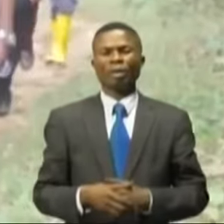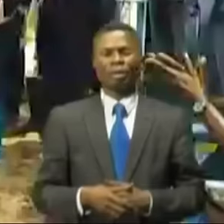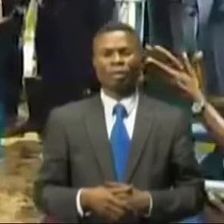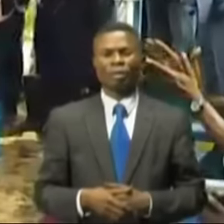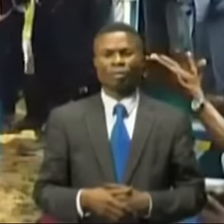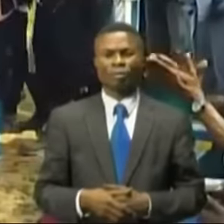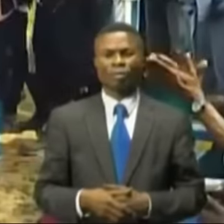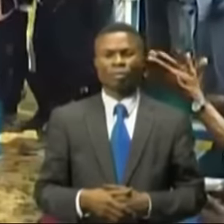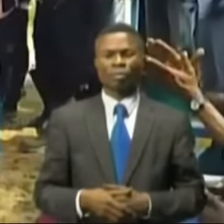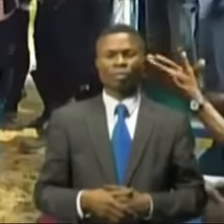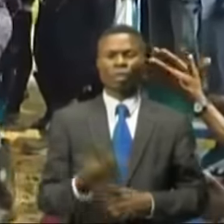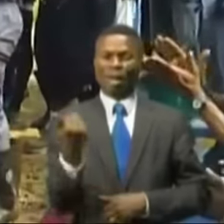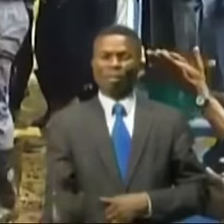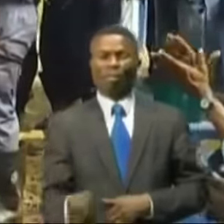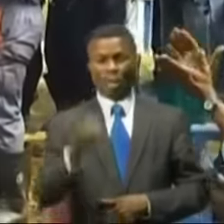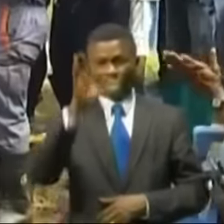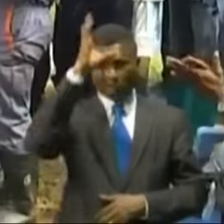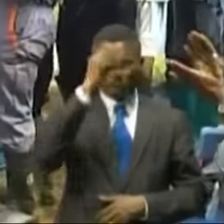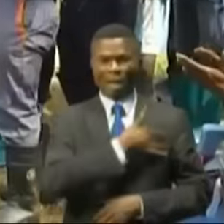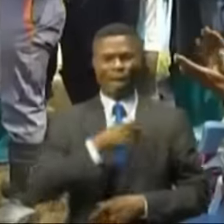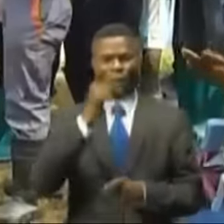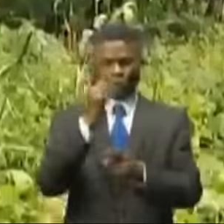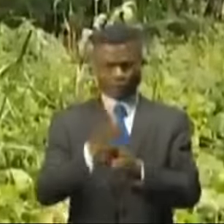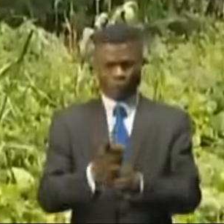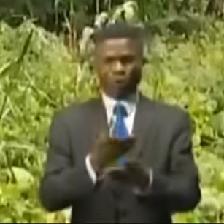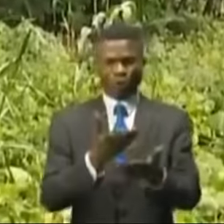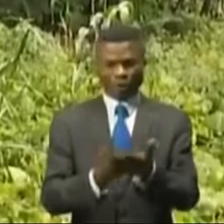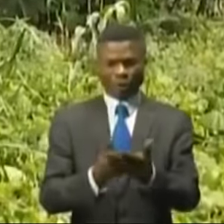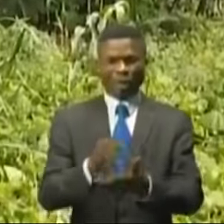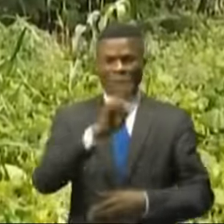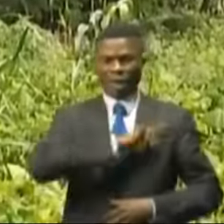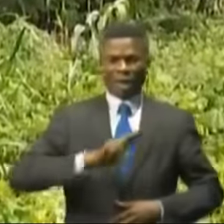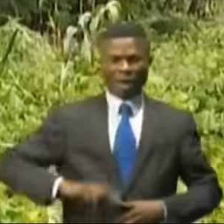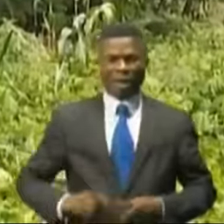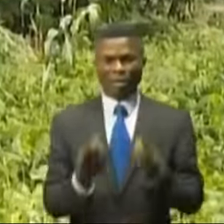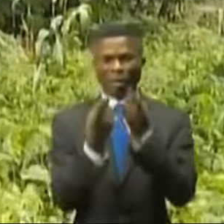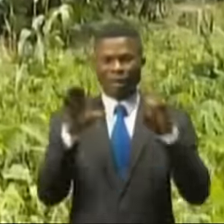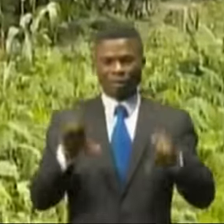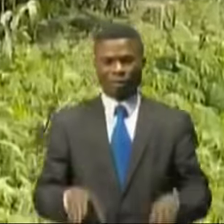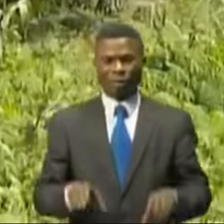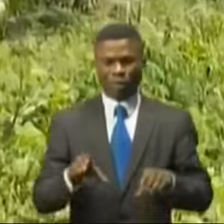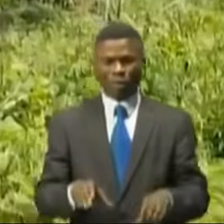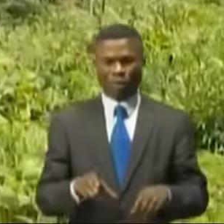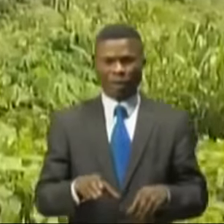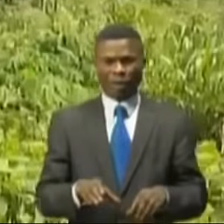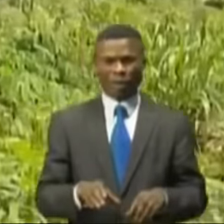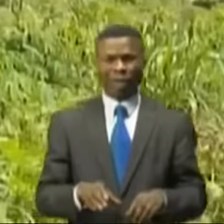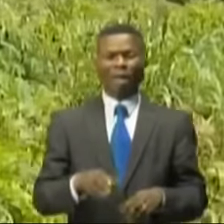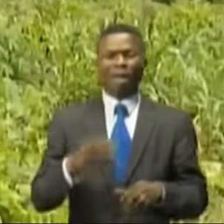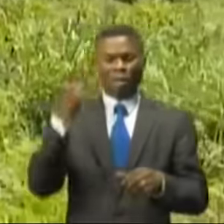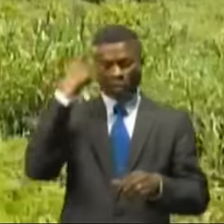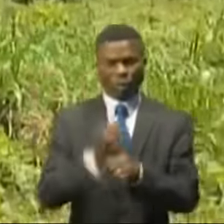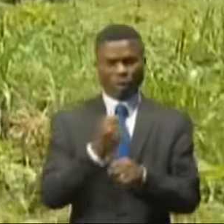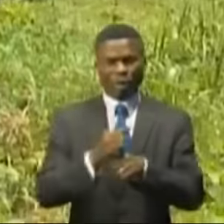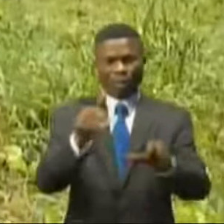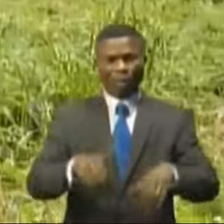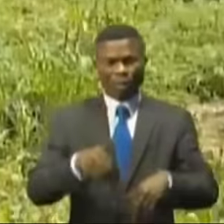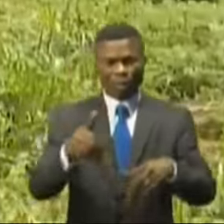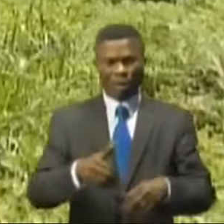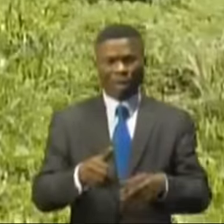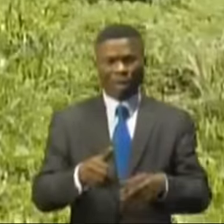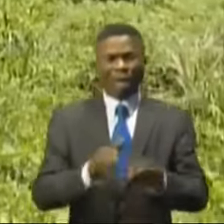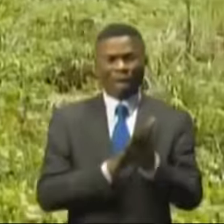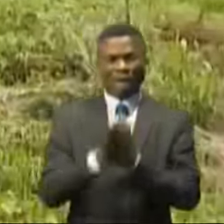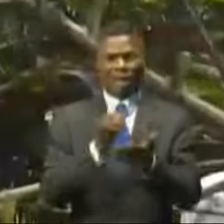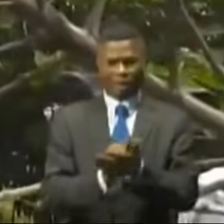Petit Kwilu, voilà une dénomination avec laquelle la République démocratique du Congo du monde de l'agriculture doit désormais compter.